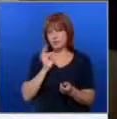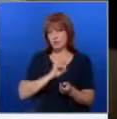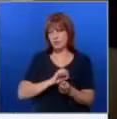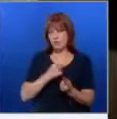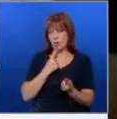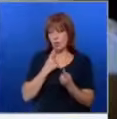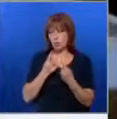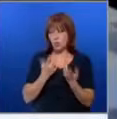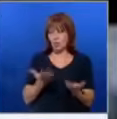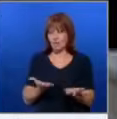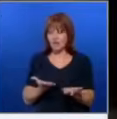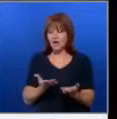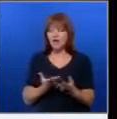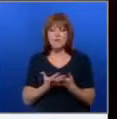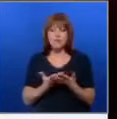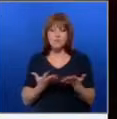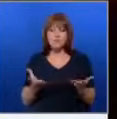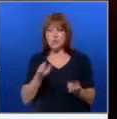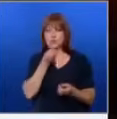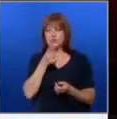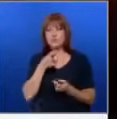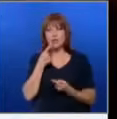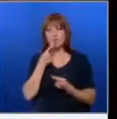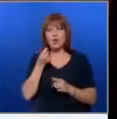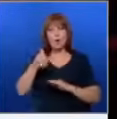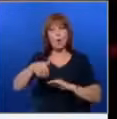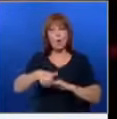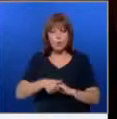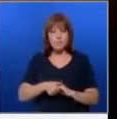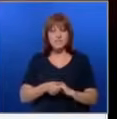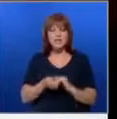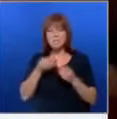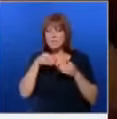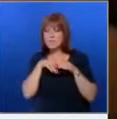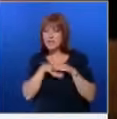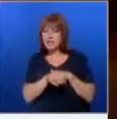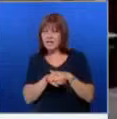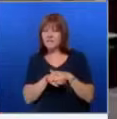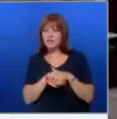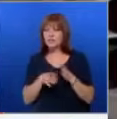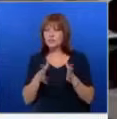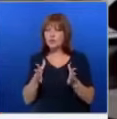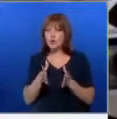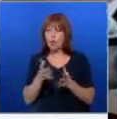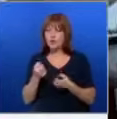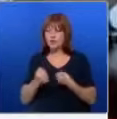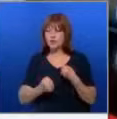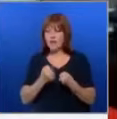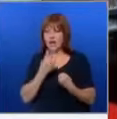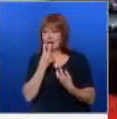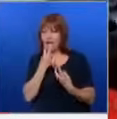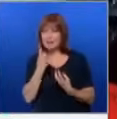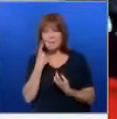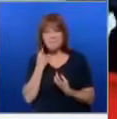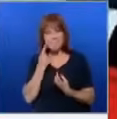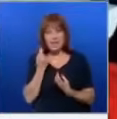условна. В много от случаите се говори за корупция и за това да бъдат прикривани много от извършители. Те гледат това дали е млад, дали е